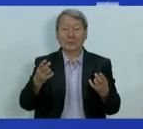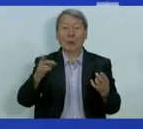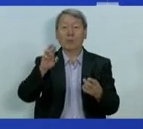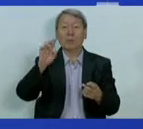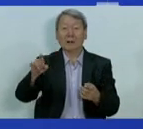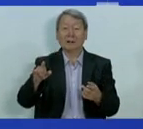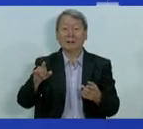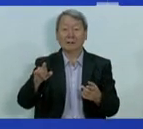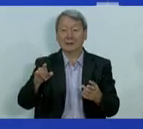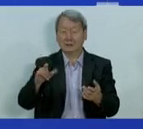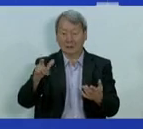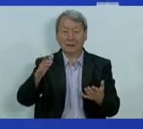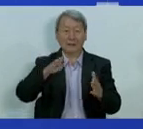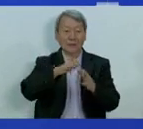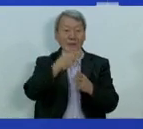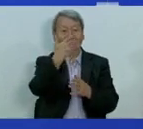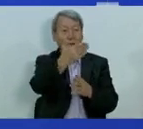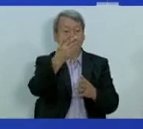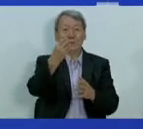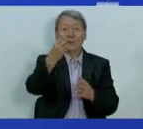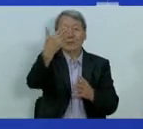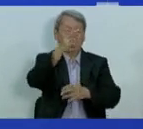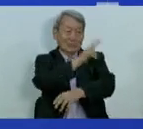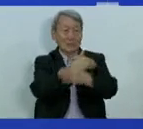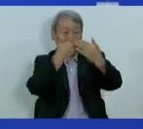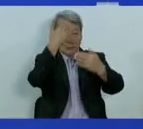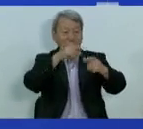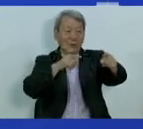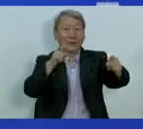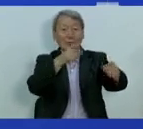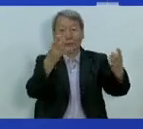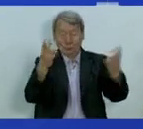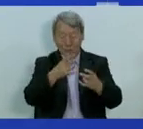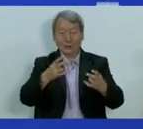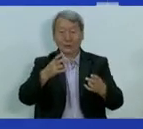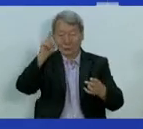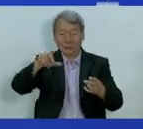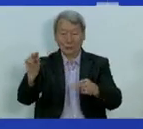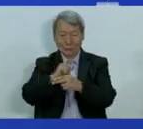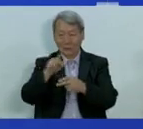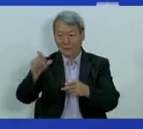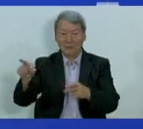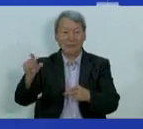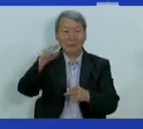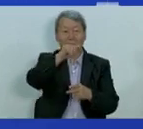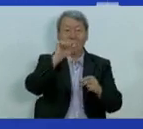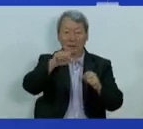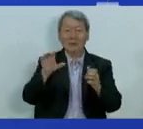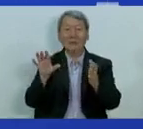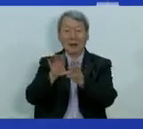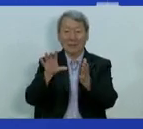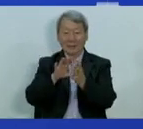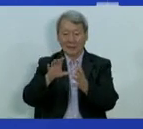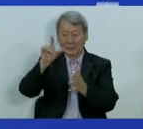для того, чтобы использовать те или иные клиники для лечения пациентов, чтобы они могли